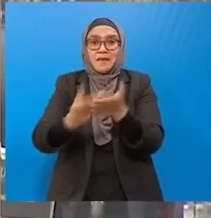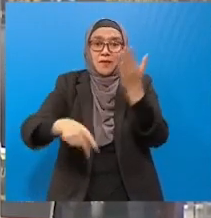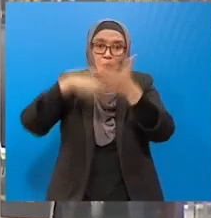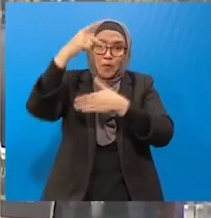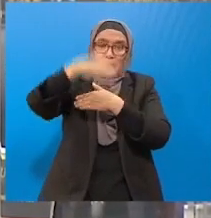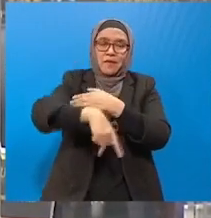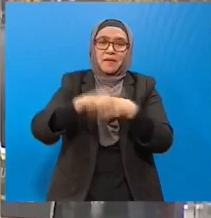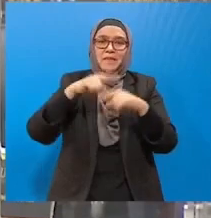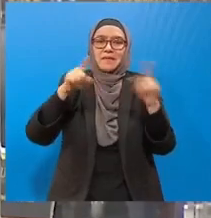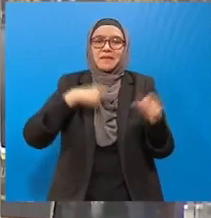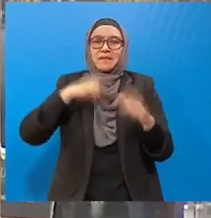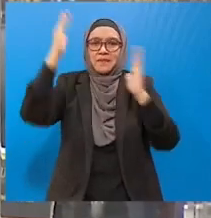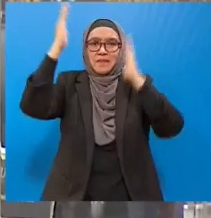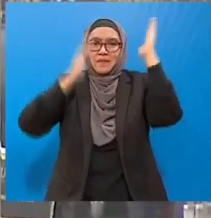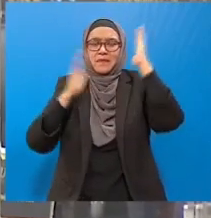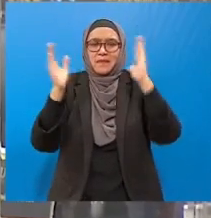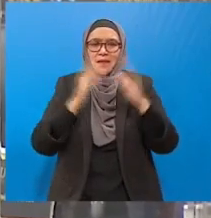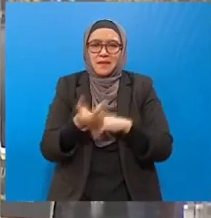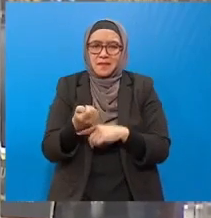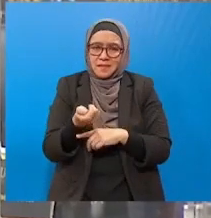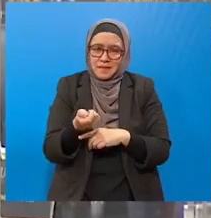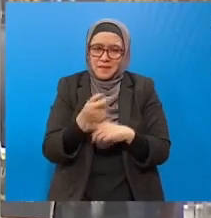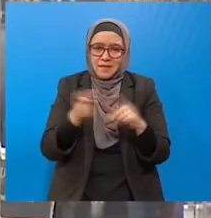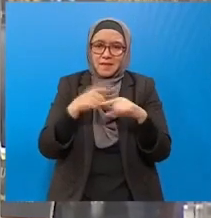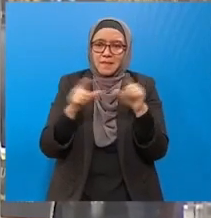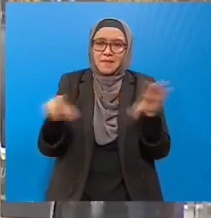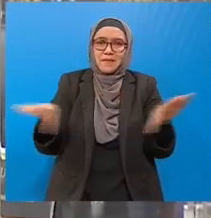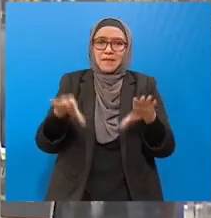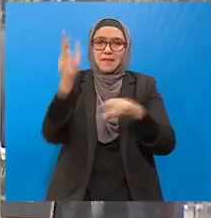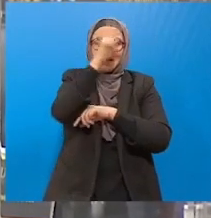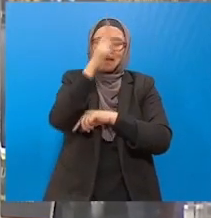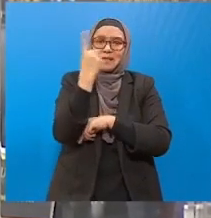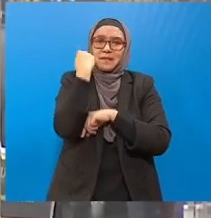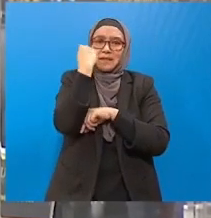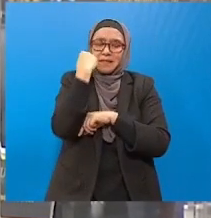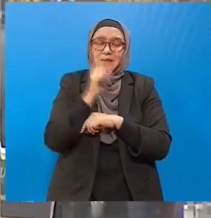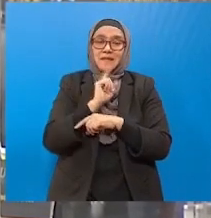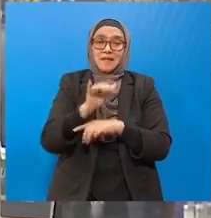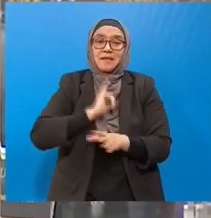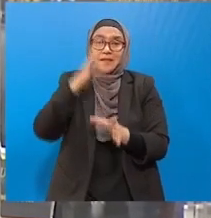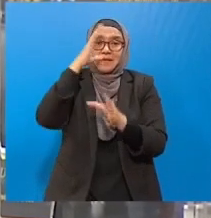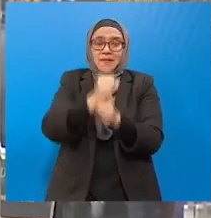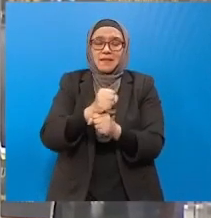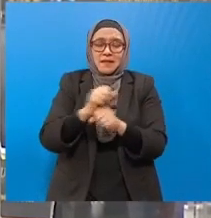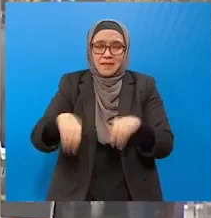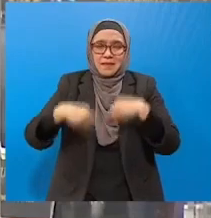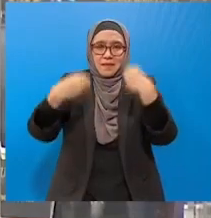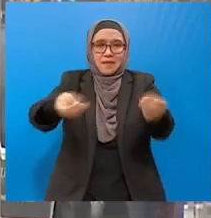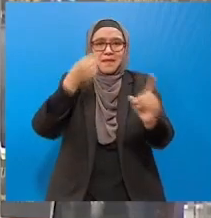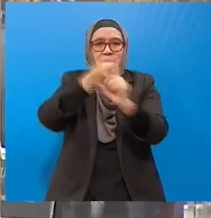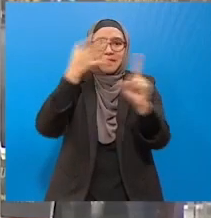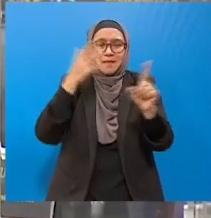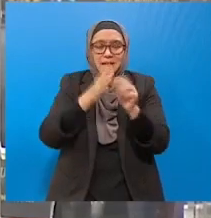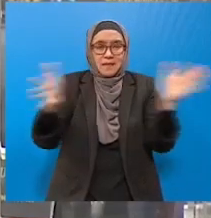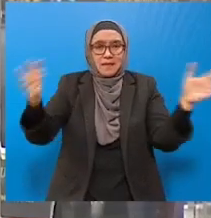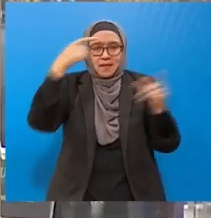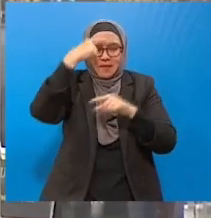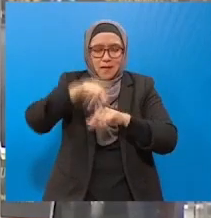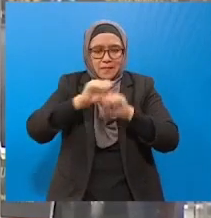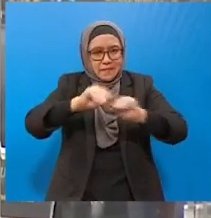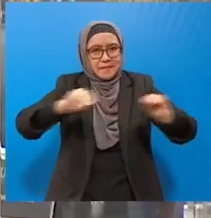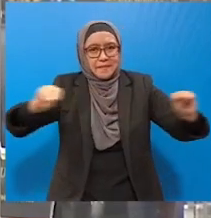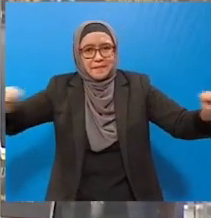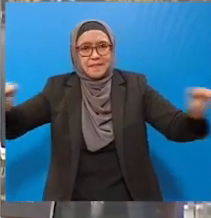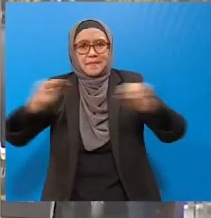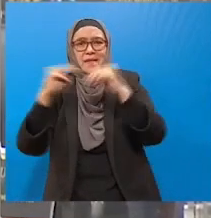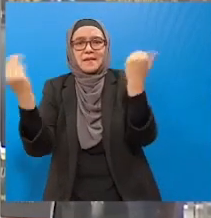program Malaysia berzikir yang dibuat oleh kerajaan baru-baru ini saya yakin program sebagai ini mampu membeli empat yang cukup besar dan menit masyarakat di bawah